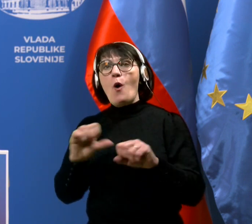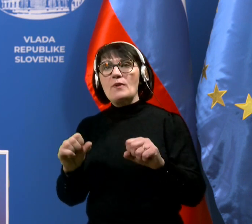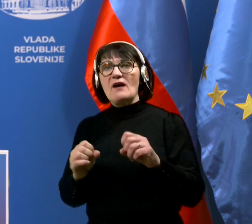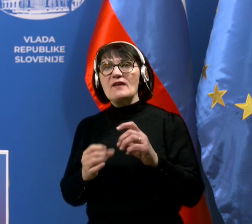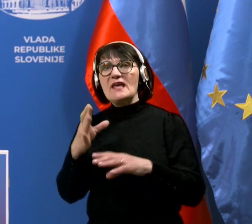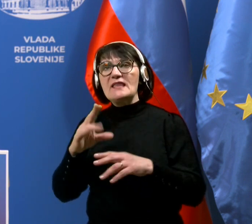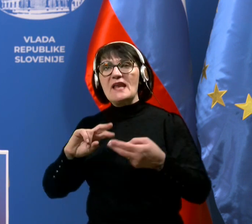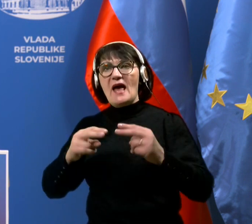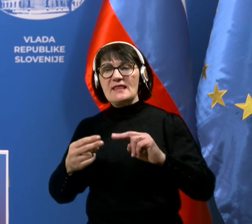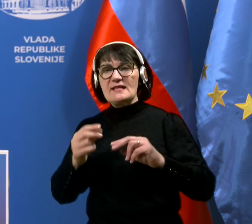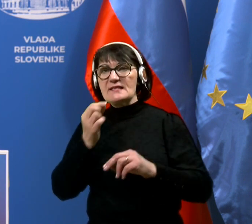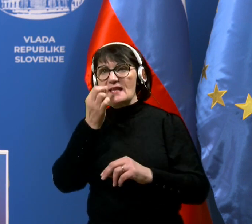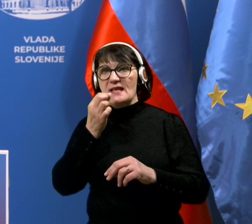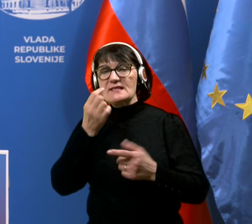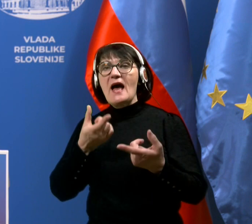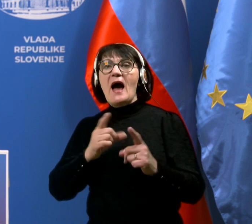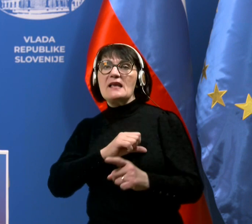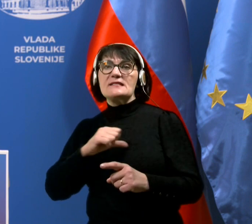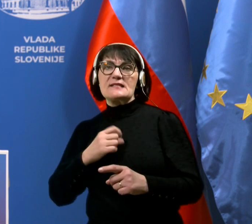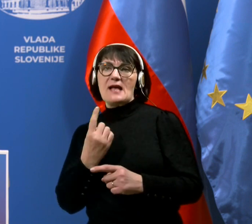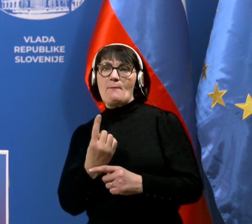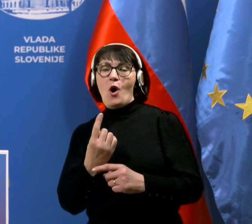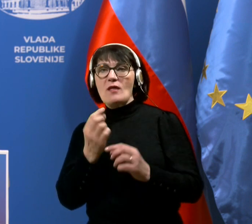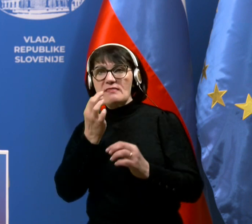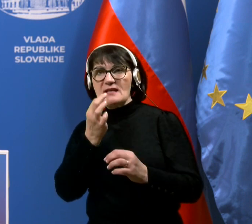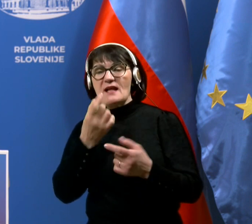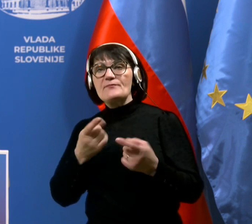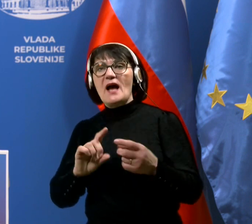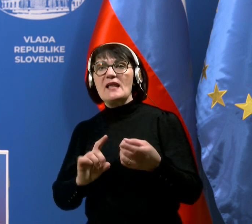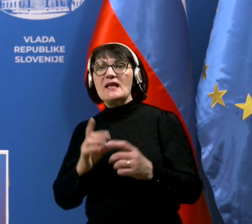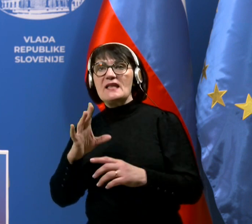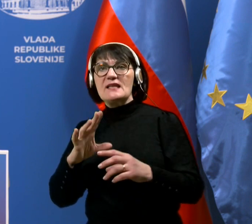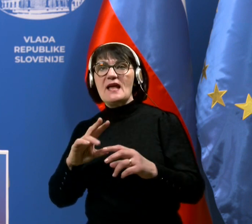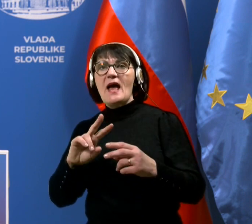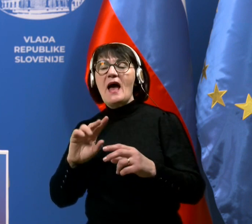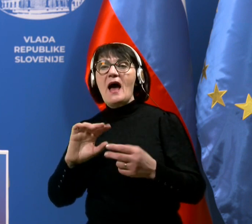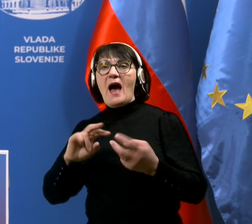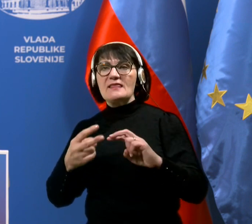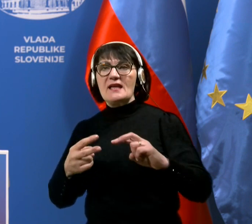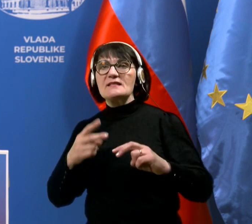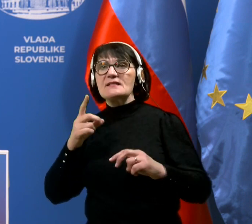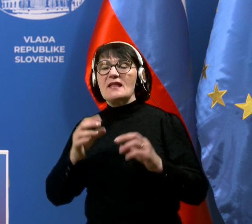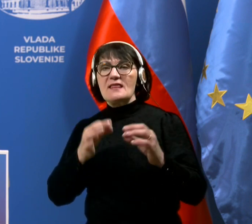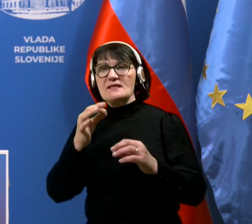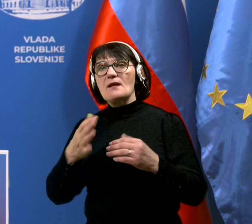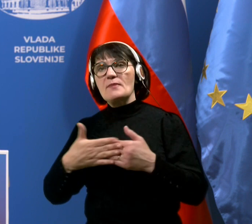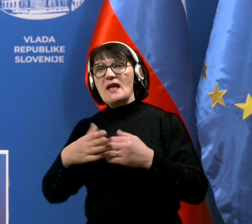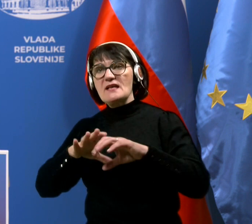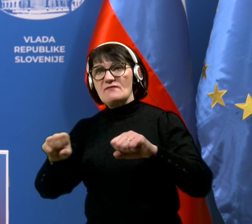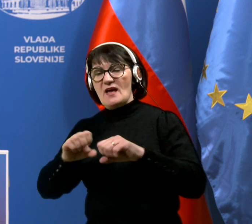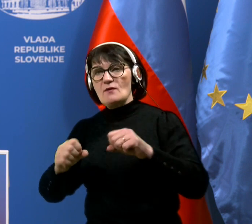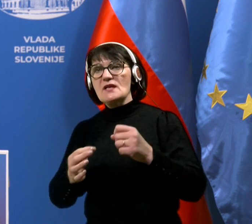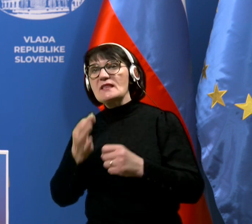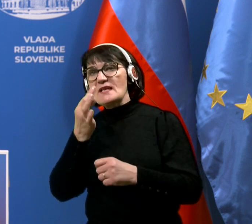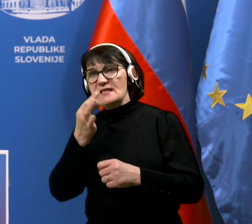test. Bodi si kot samotest, bodi si kot hitri antigenski test pri izvajalcu testiran. V